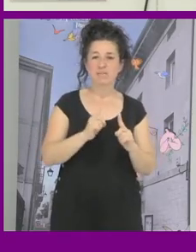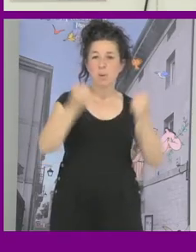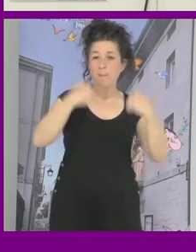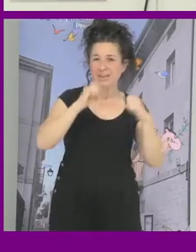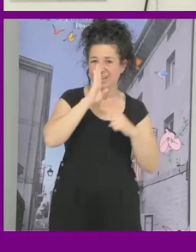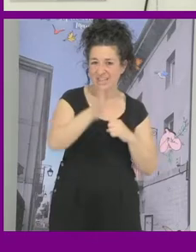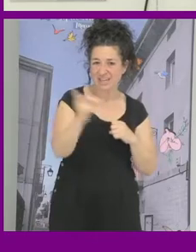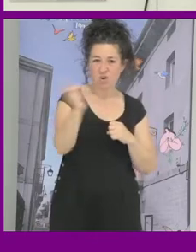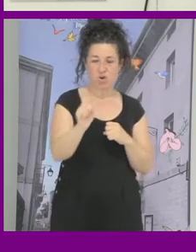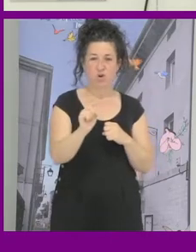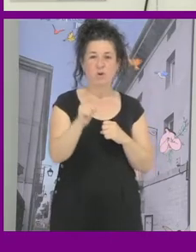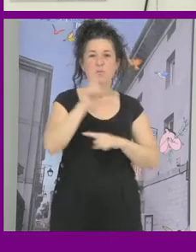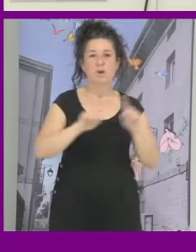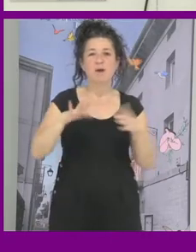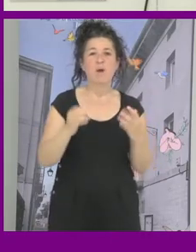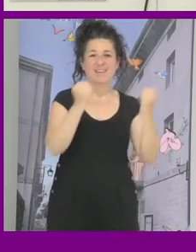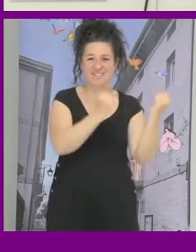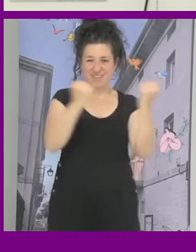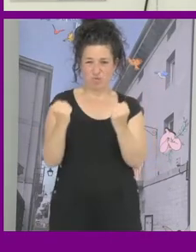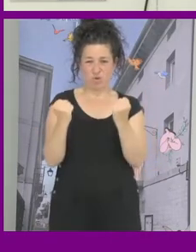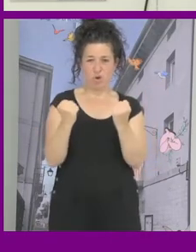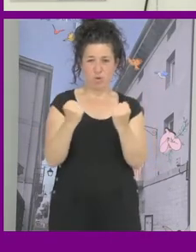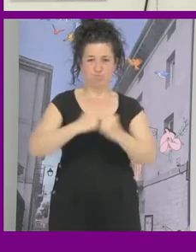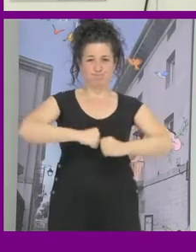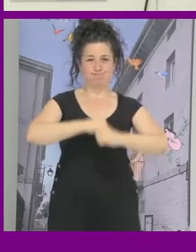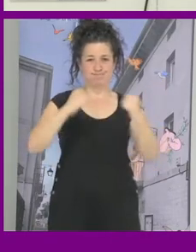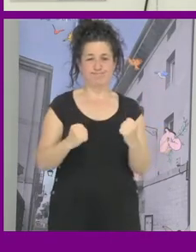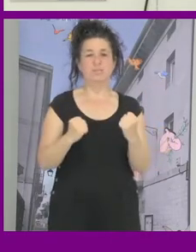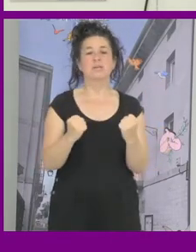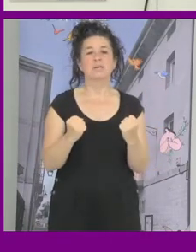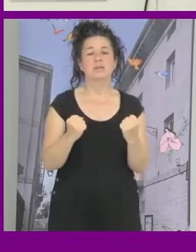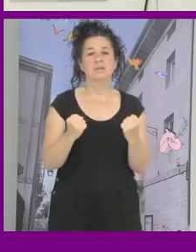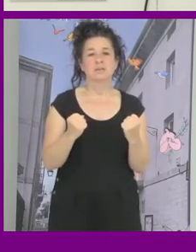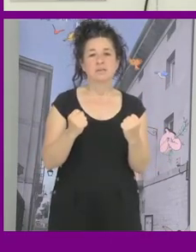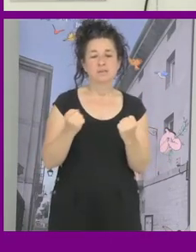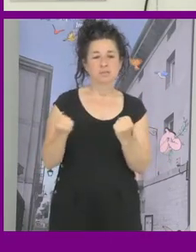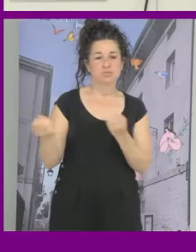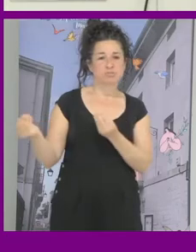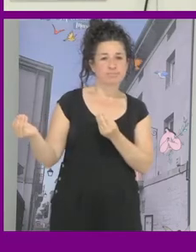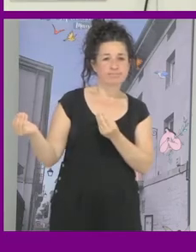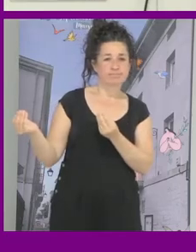eta instituzioa. Orduan, bueno, ba, ekarri ditut hemen zenbait